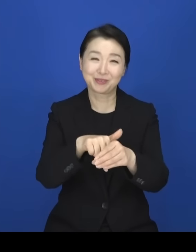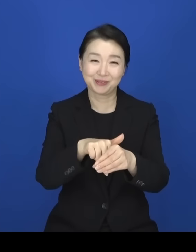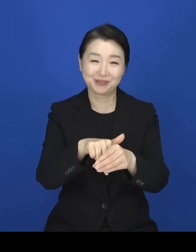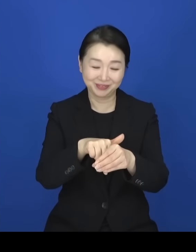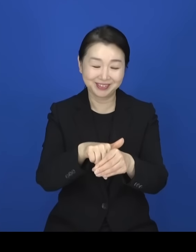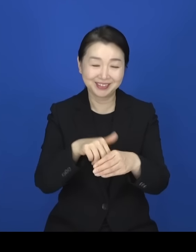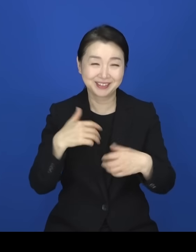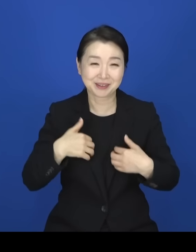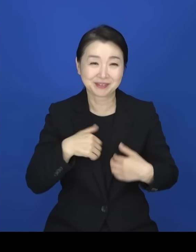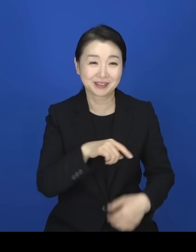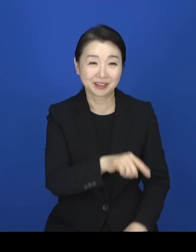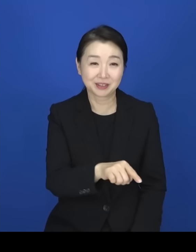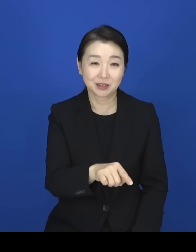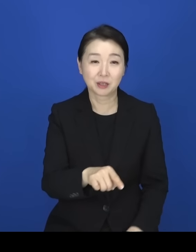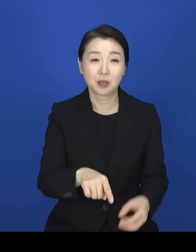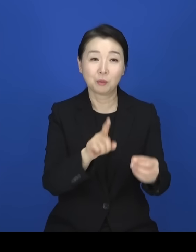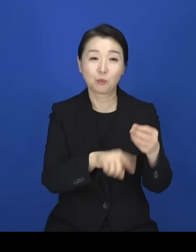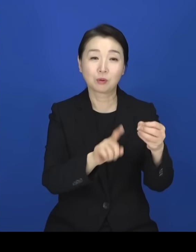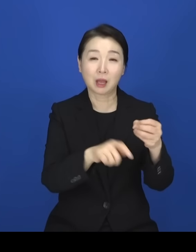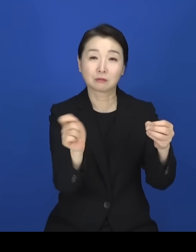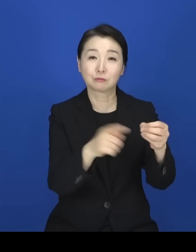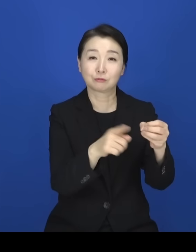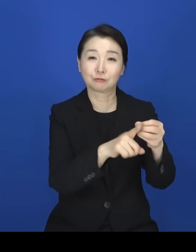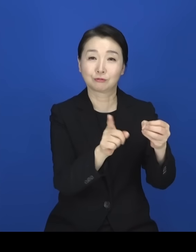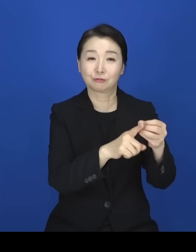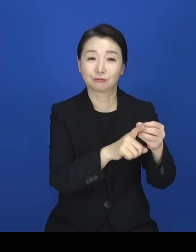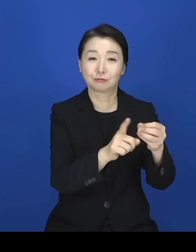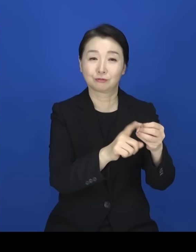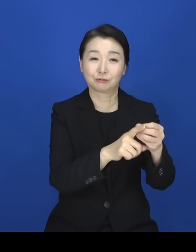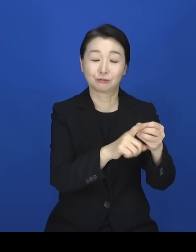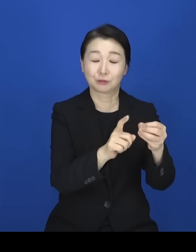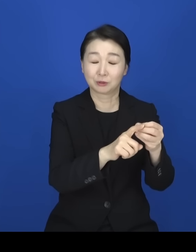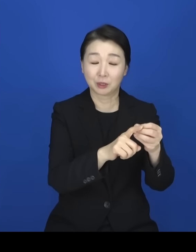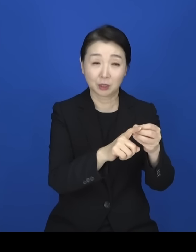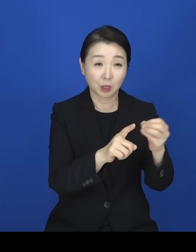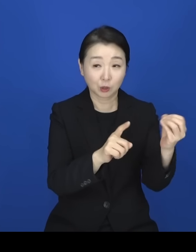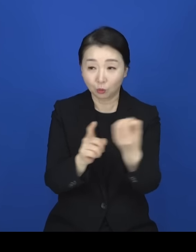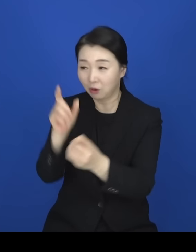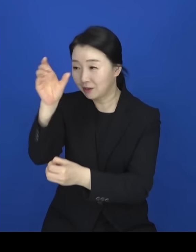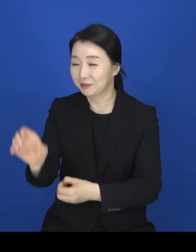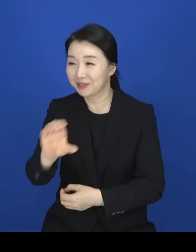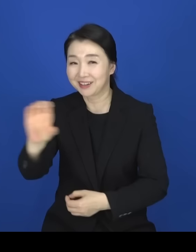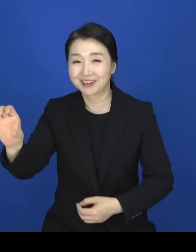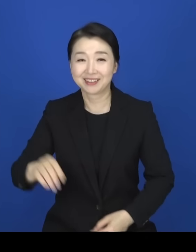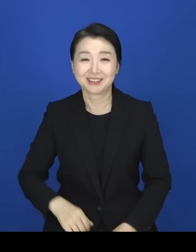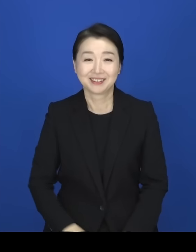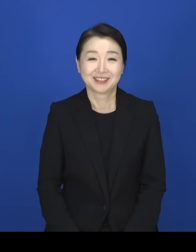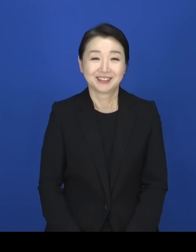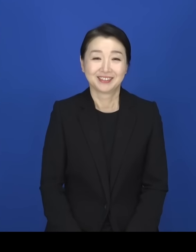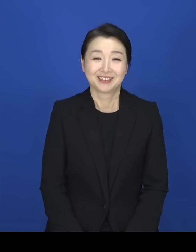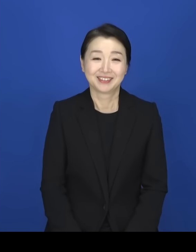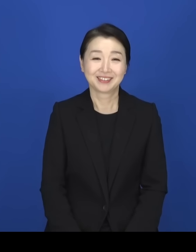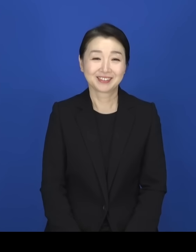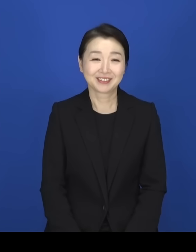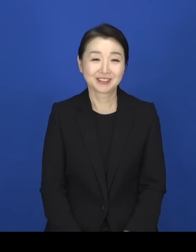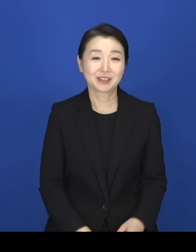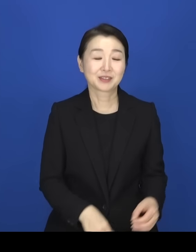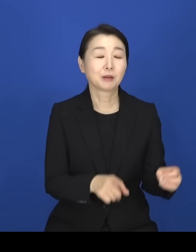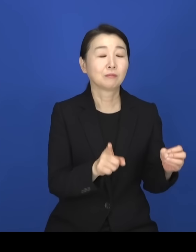예, 예. 여기는 이제 목탁. 네. 목탁 두들기는 거 이제 돌리면 십자가예요. 소품도. 그래서 이제 여기서